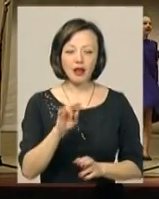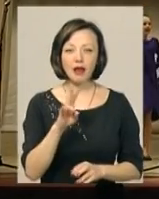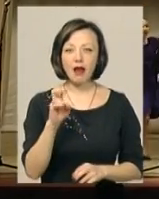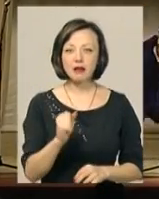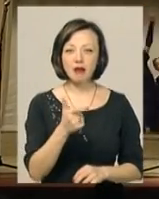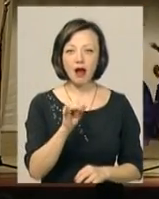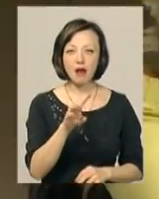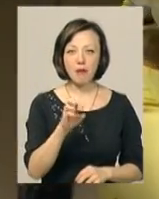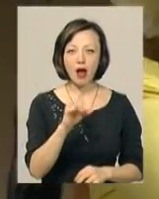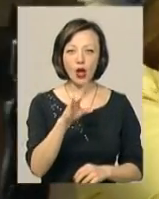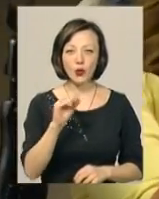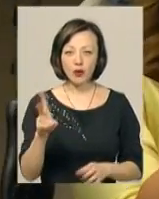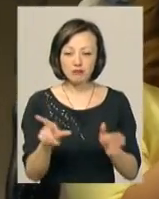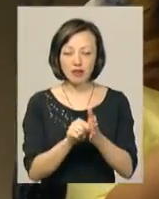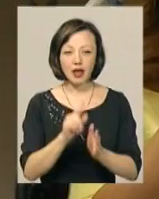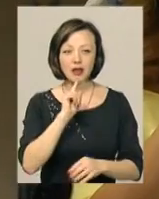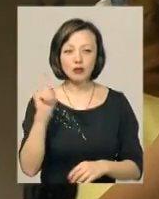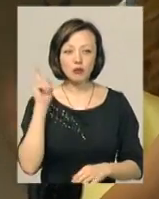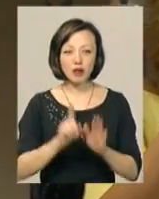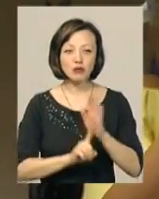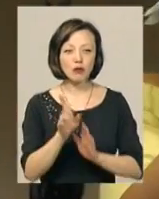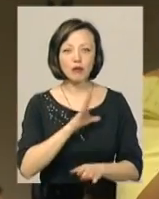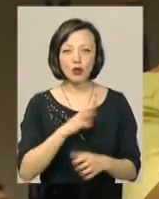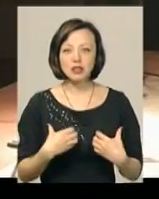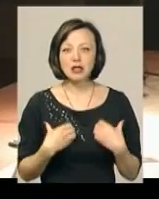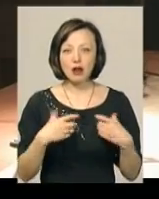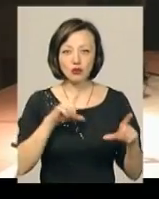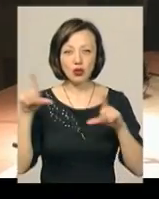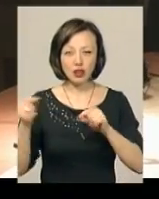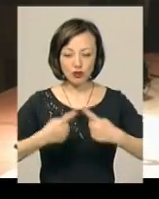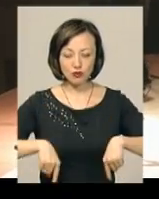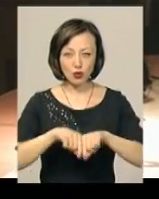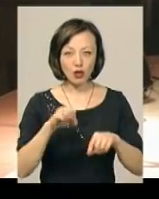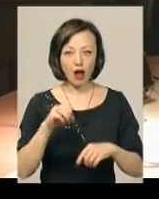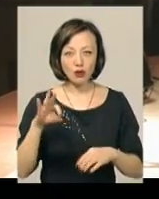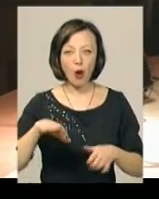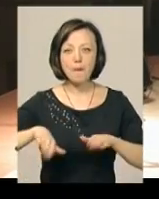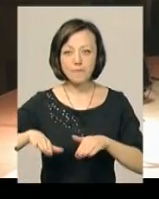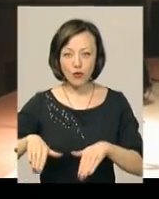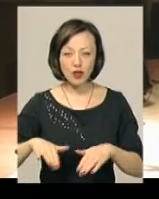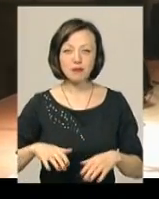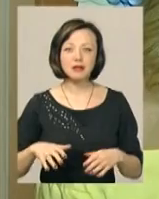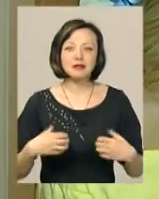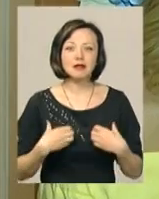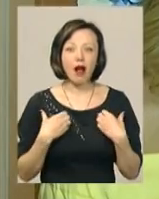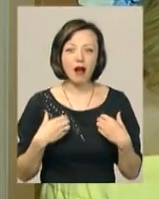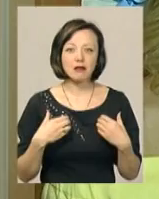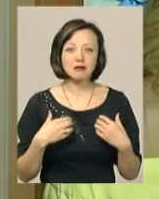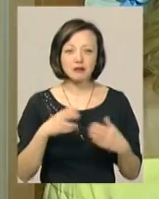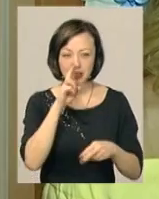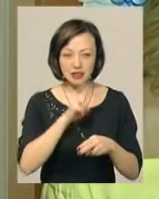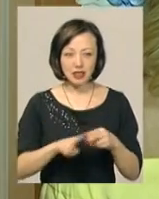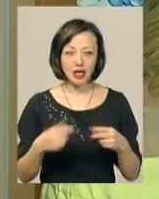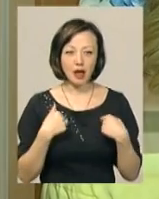до творчої сотні рік тому. Зізнається, на початку було страшно їхати у зону АТО, а потім страх зник. Працюю в